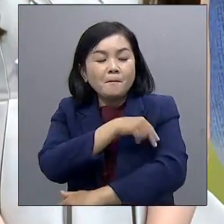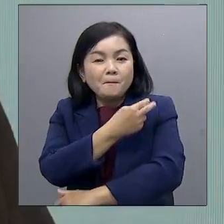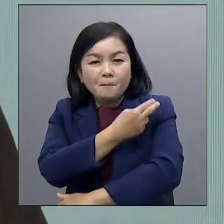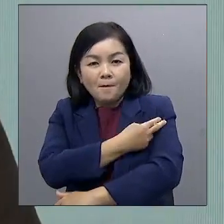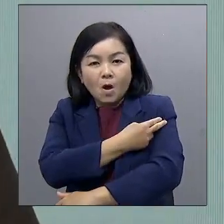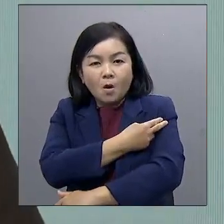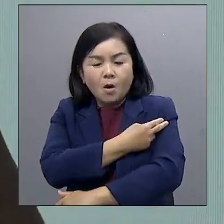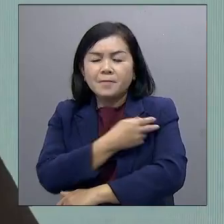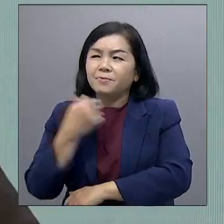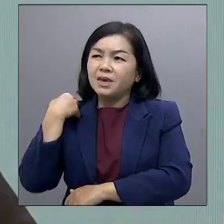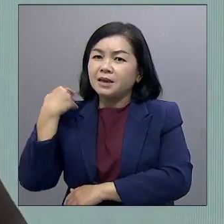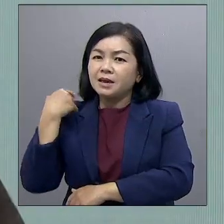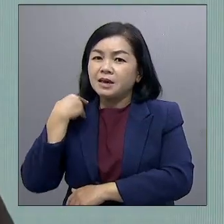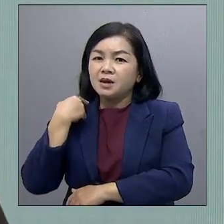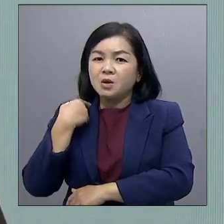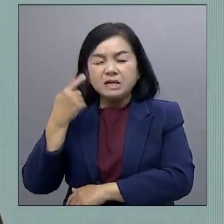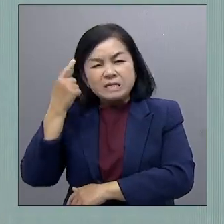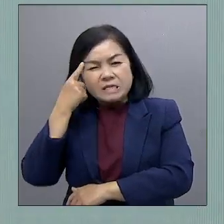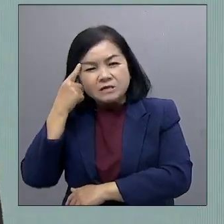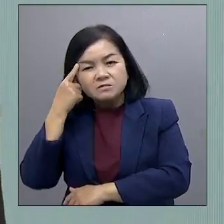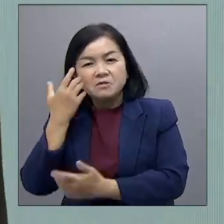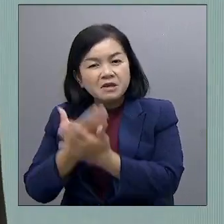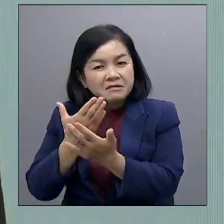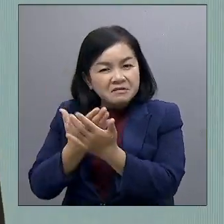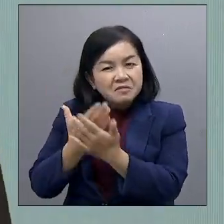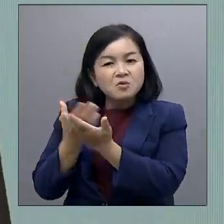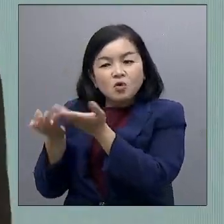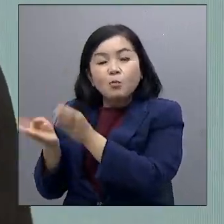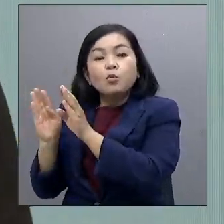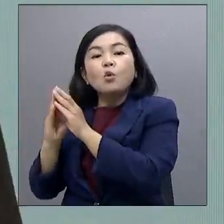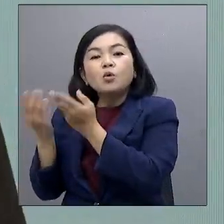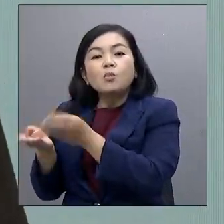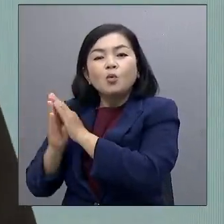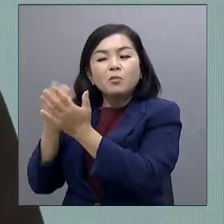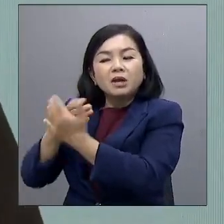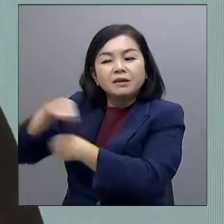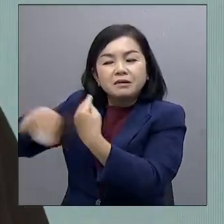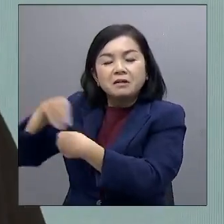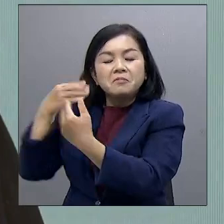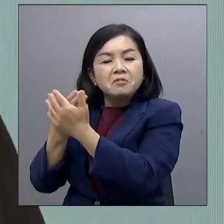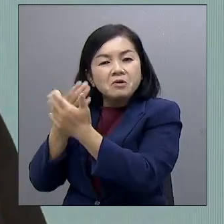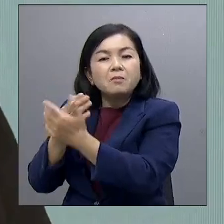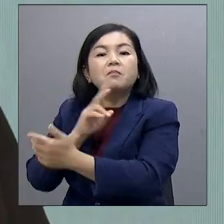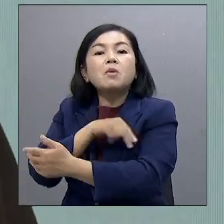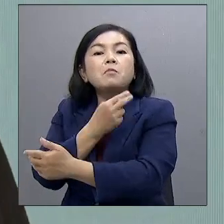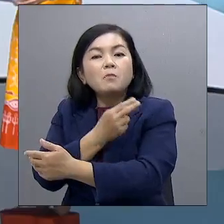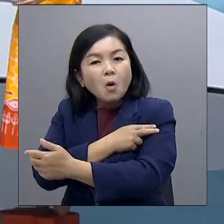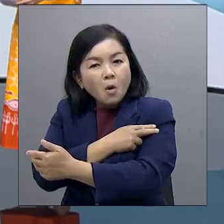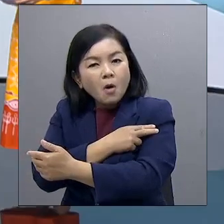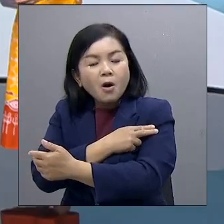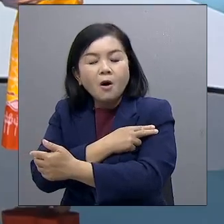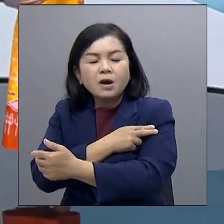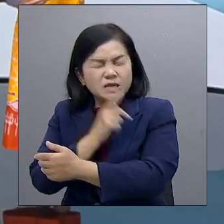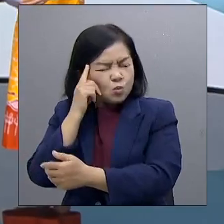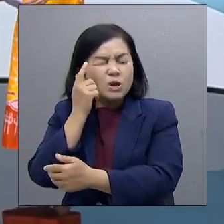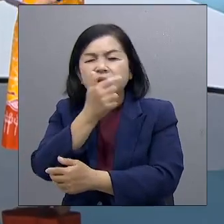ที่มีความหัวธุรกิจนิดนึงเพราะเขาเติบโตมาในบ้านที่ธุรกิจใช่ค่ะแล้วเก็เป็นหมอที่โลกสวยแล้ว